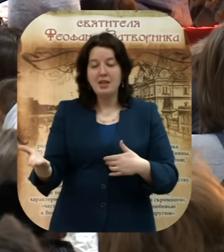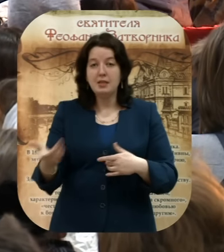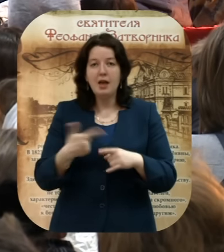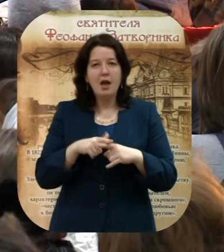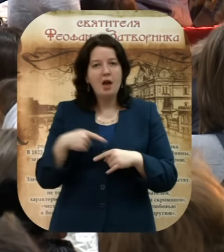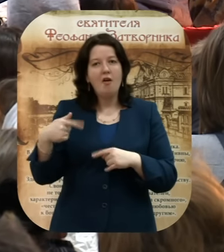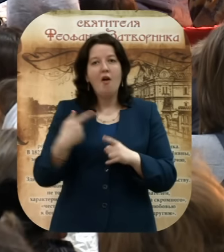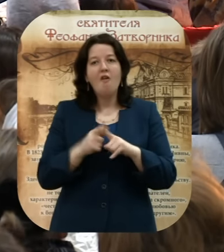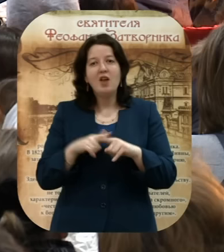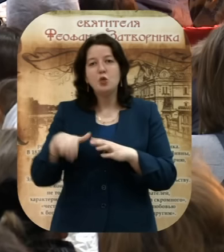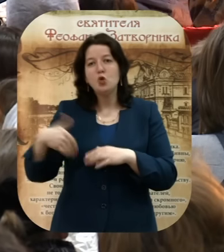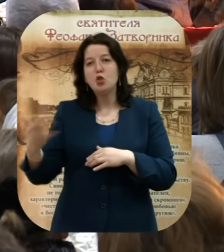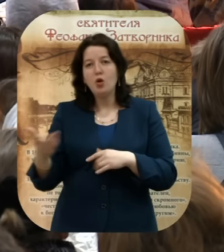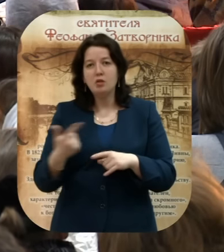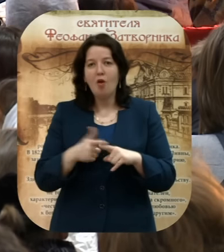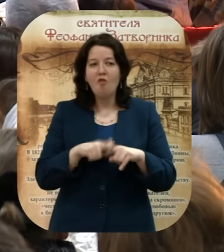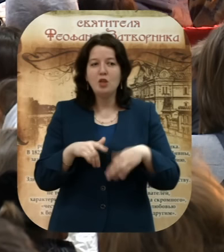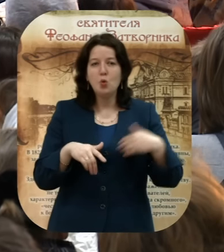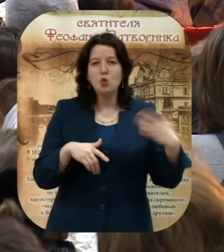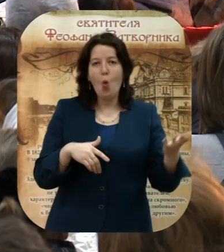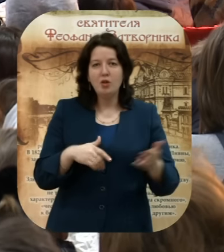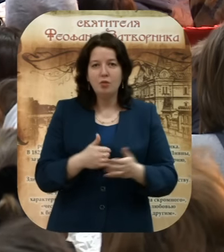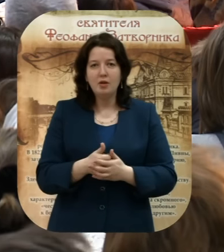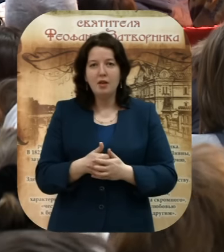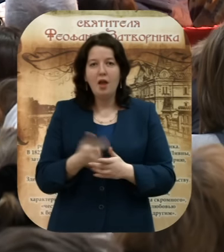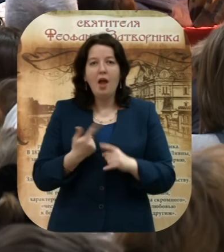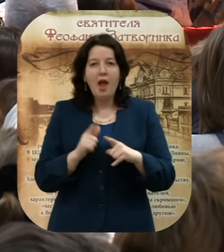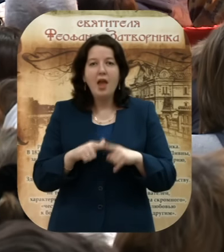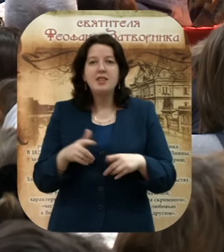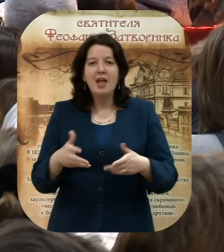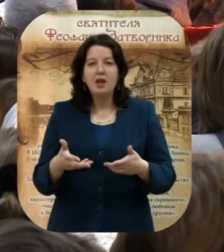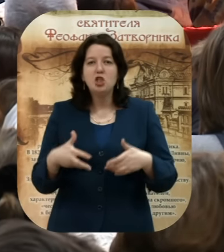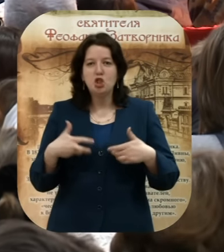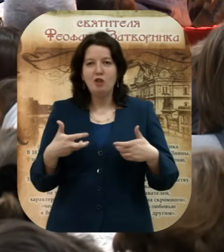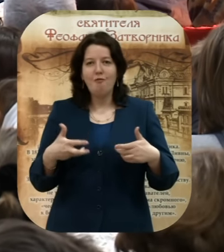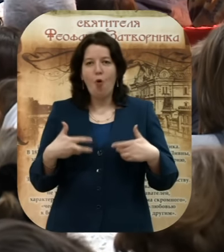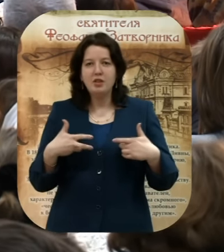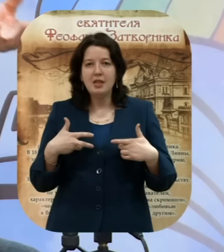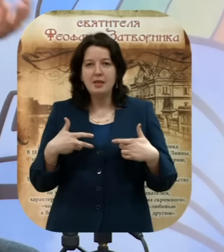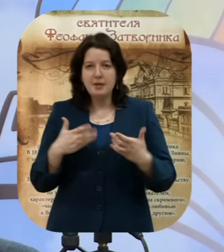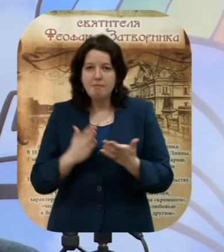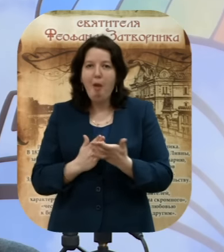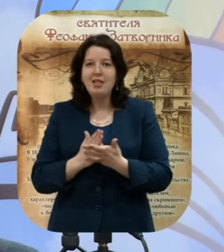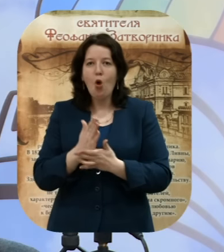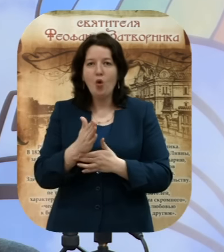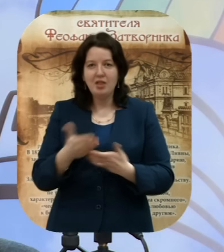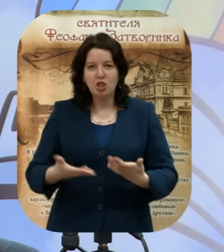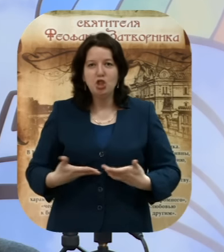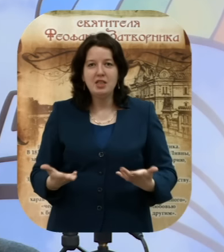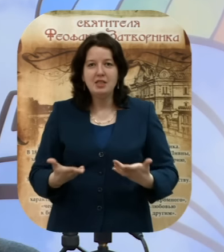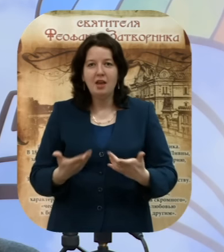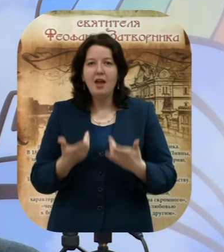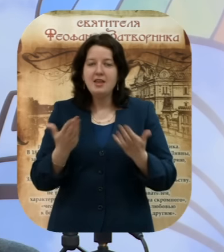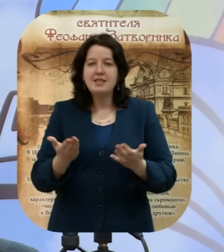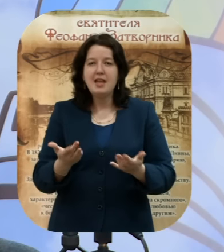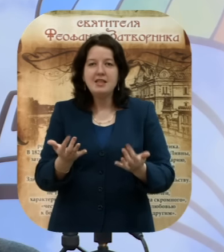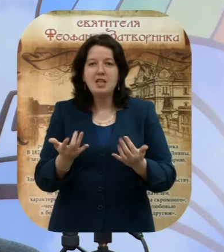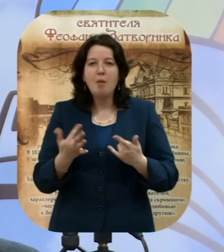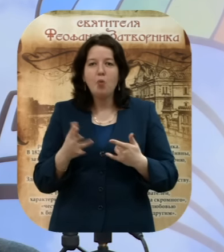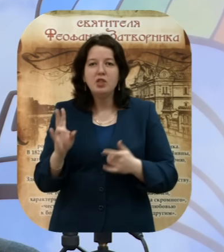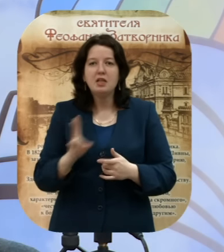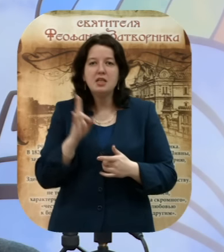другую сторону и сюда покатилось. Это животный подход к жизни. Здесь требуется христианство, на чем